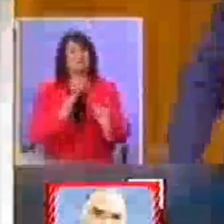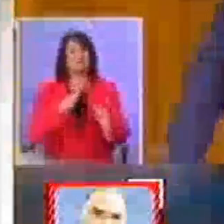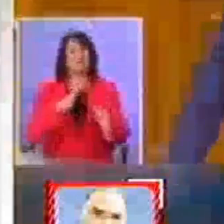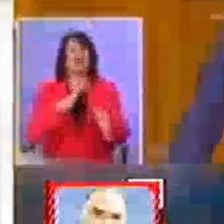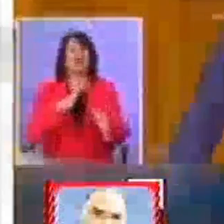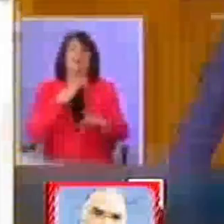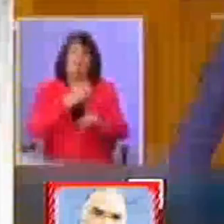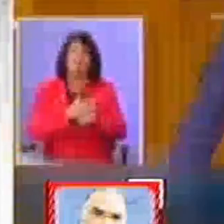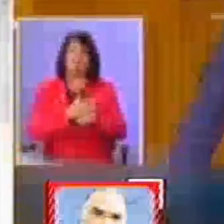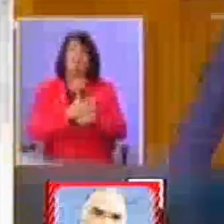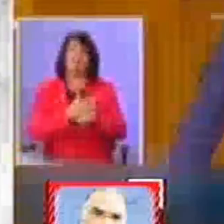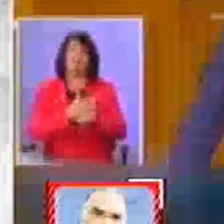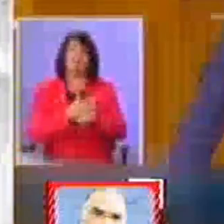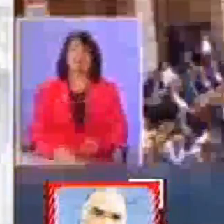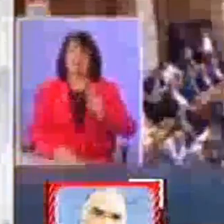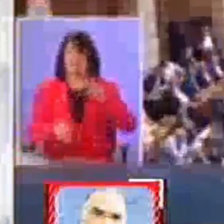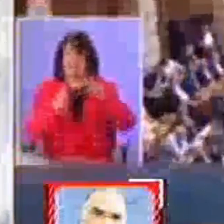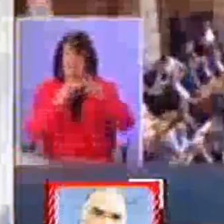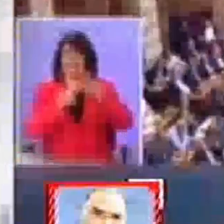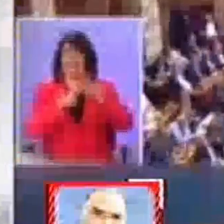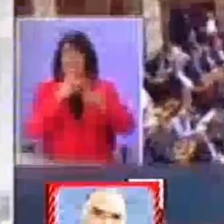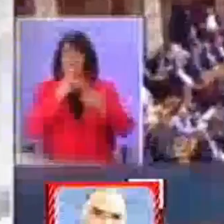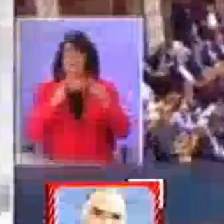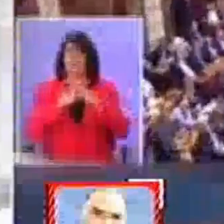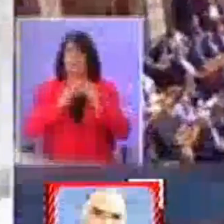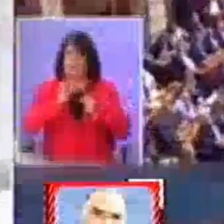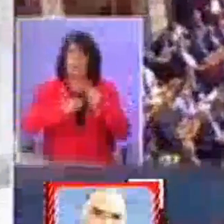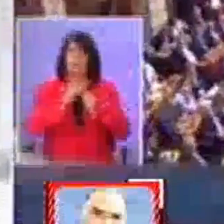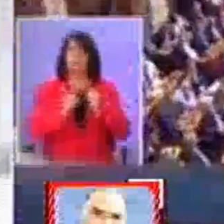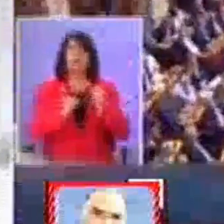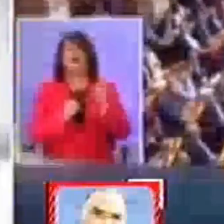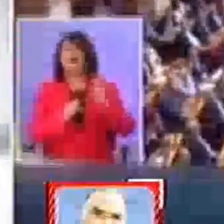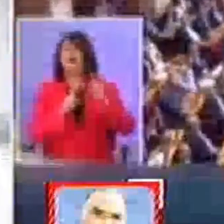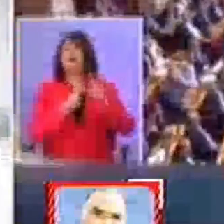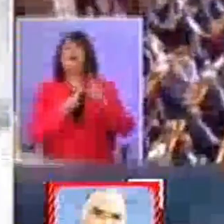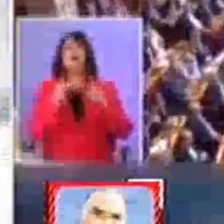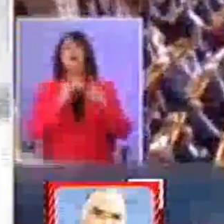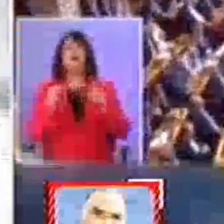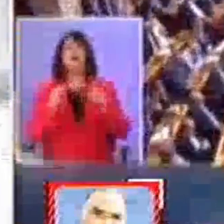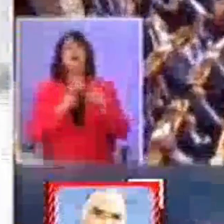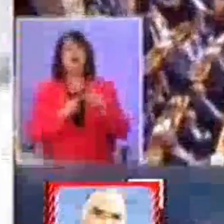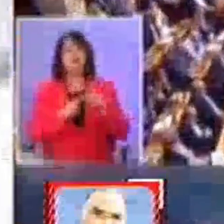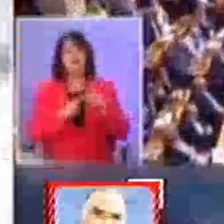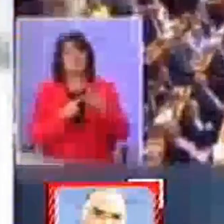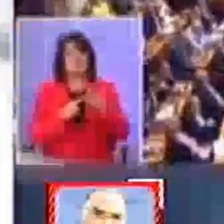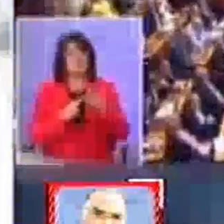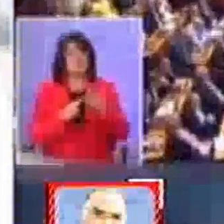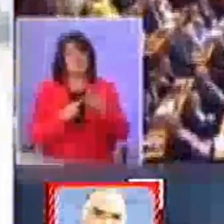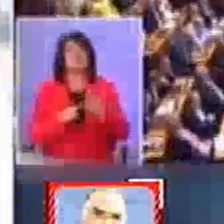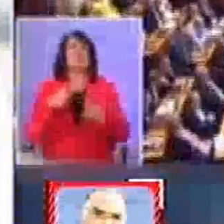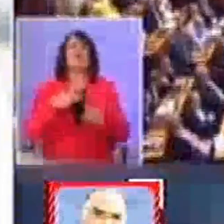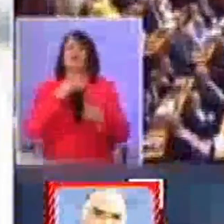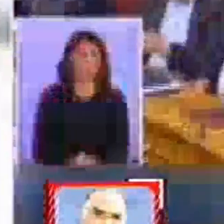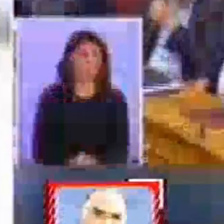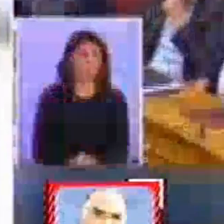κόμμα, σε αποσπασμένους, τα οποία δεν με ενδιαφέρουν εμένα, γιατί έτσι κι αλλιώς το κόμμα μας